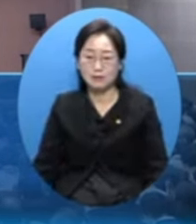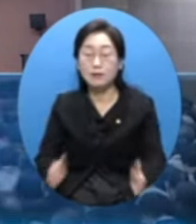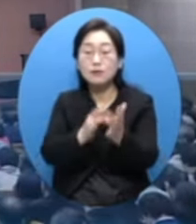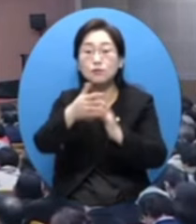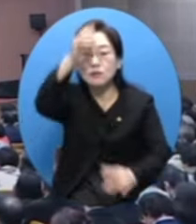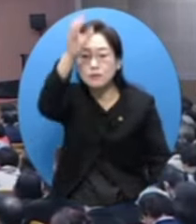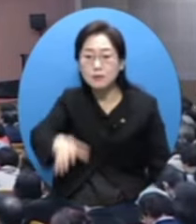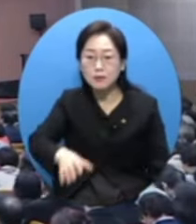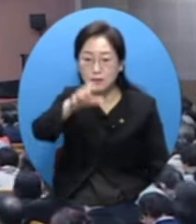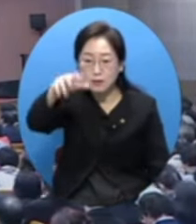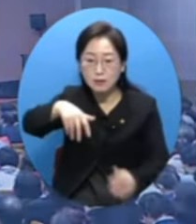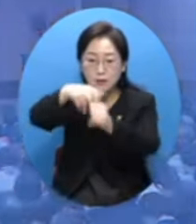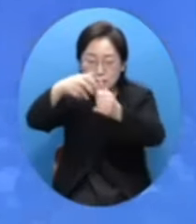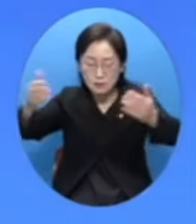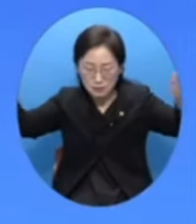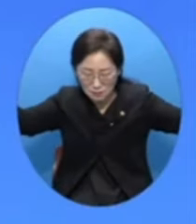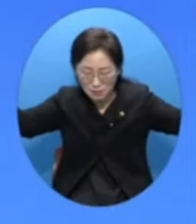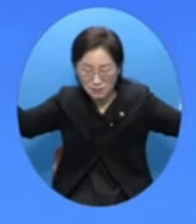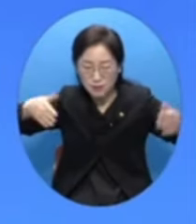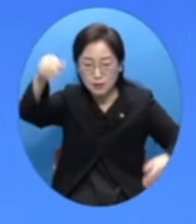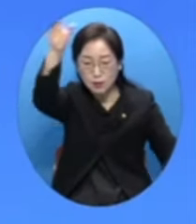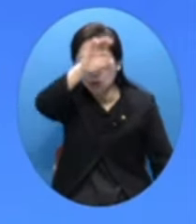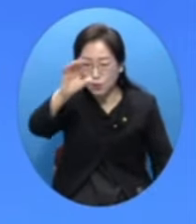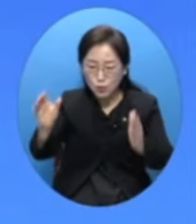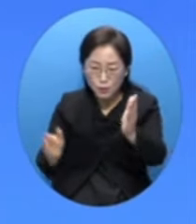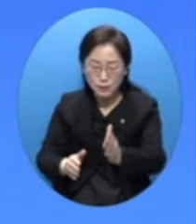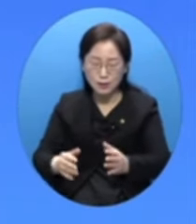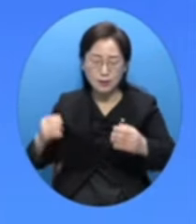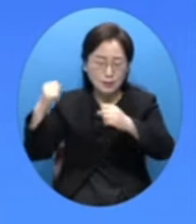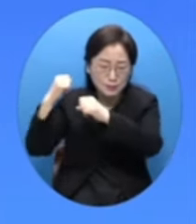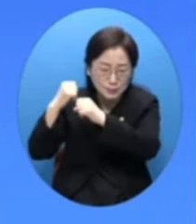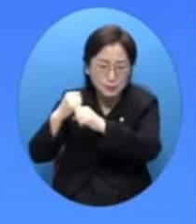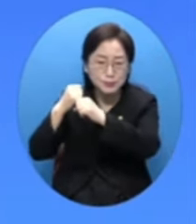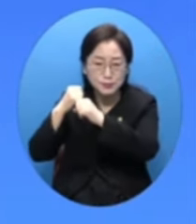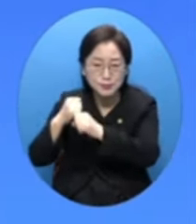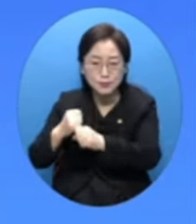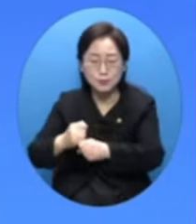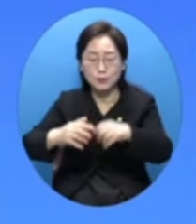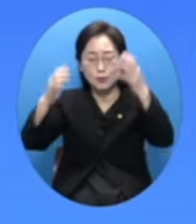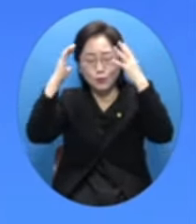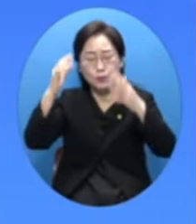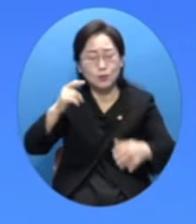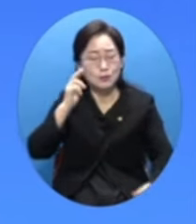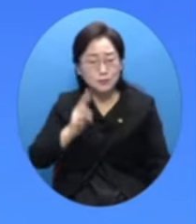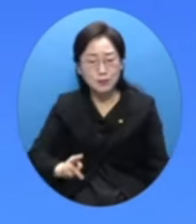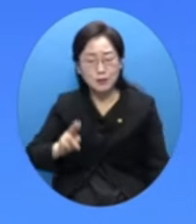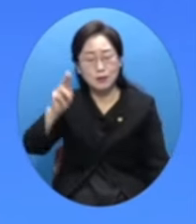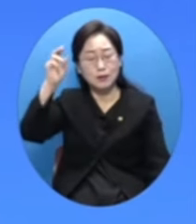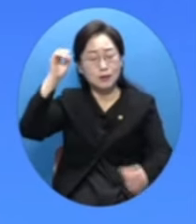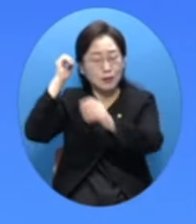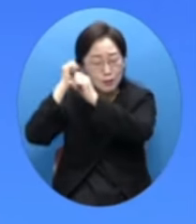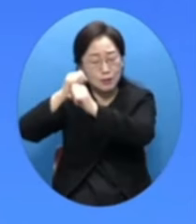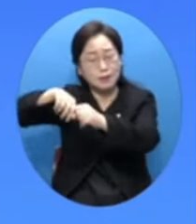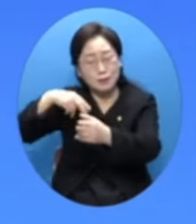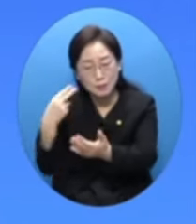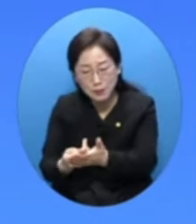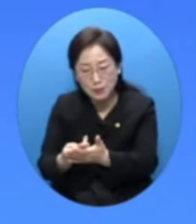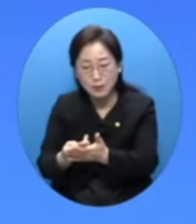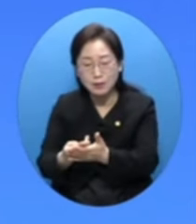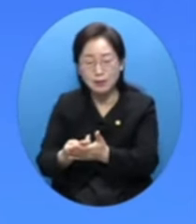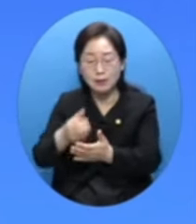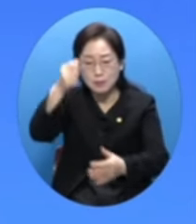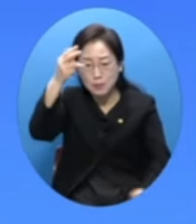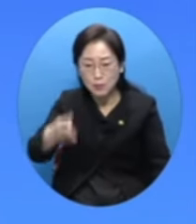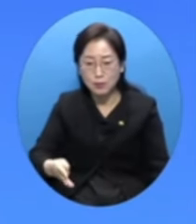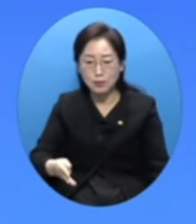십자가를지고 골고다에 올라가시면서 얼마나 그 고통이 크셨던 이제 몇 번이고 쓰러졌습니다 그때마다